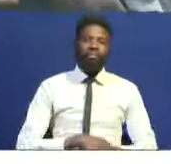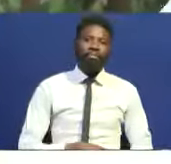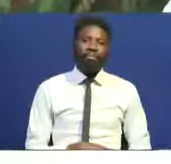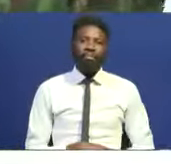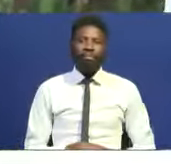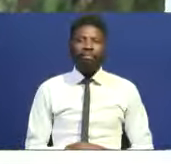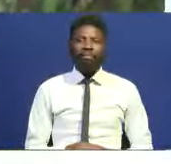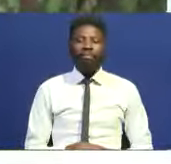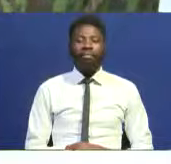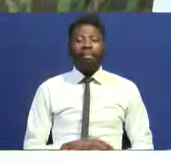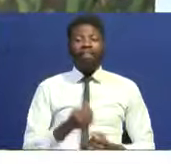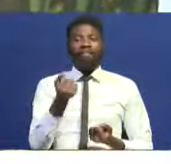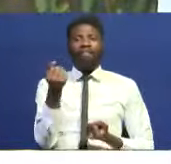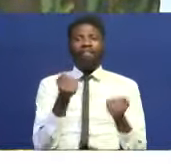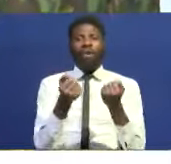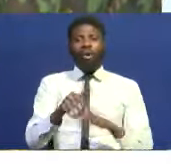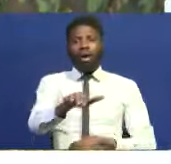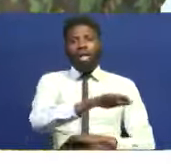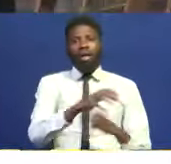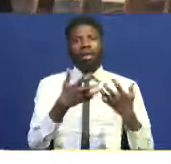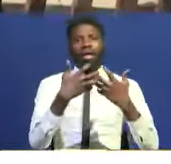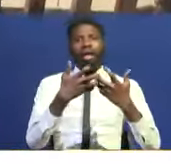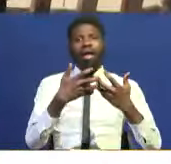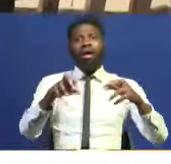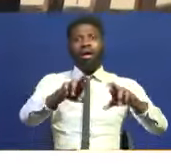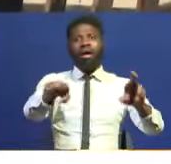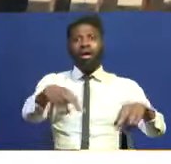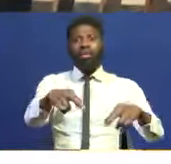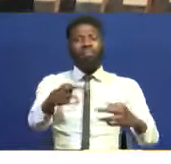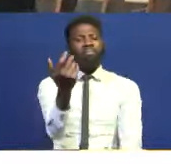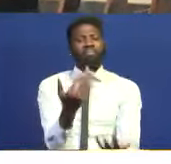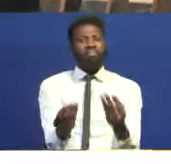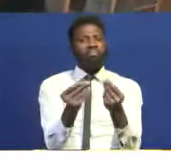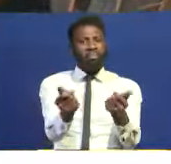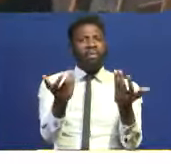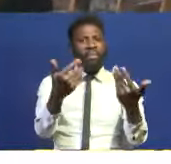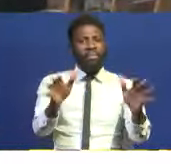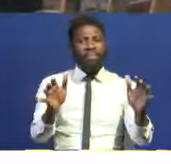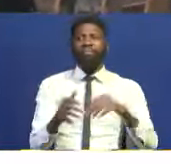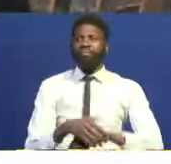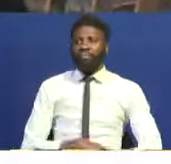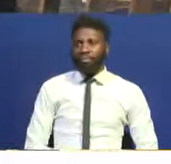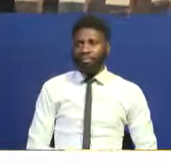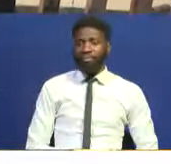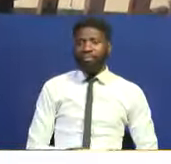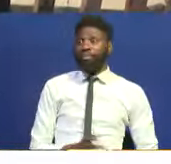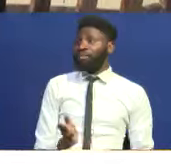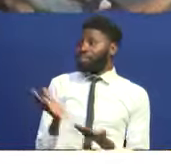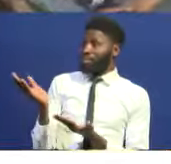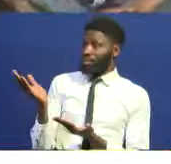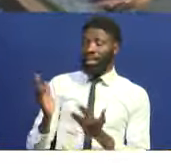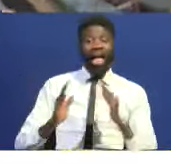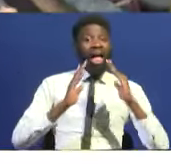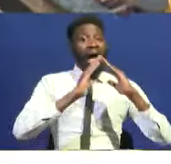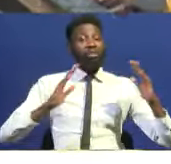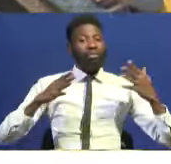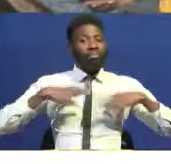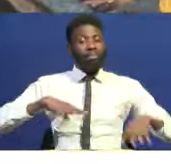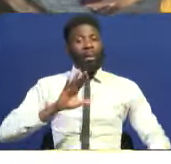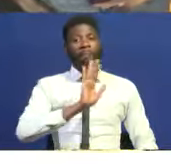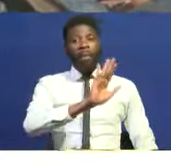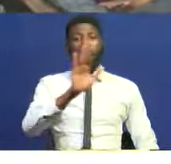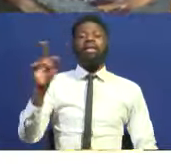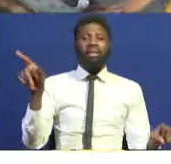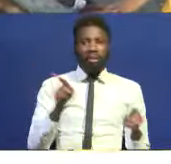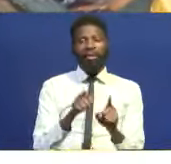Magari katika karakana hii pia yameteketea. Na mita chache kutoka eneo hilo, nyumba kadhaa za makazi hazikusazwa na